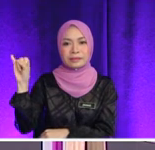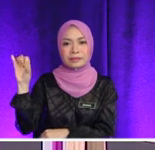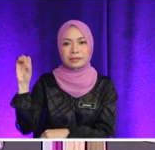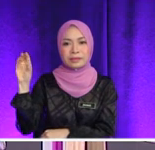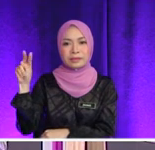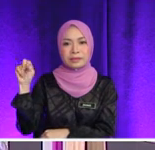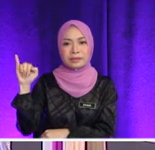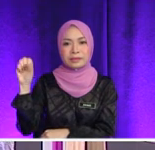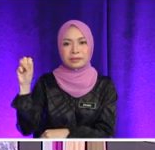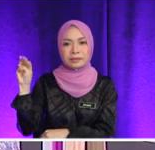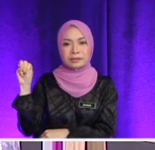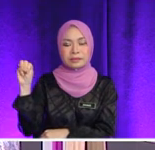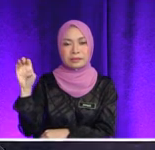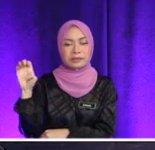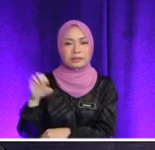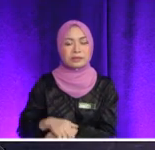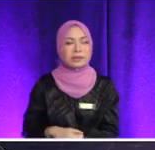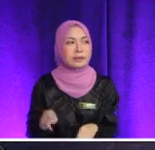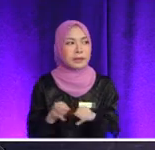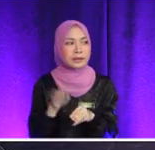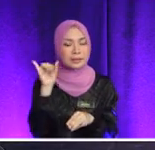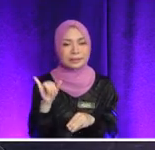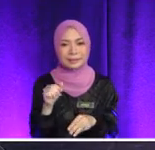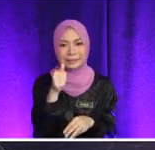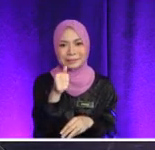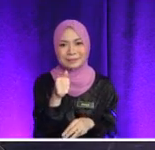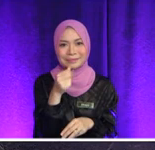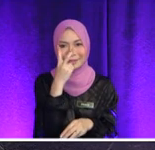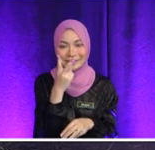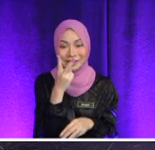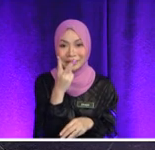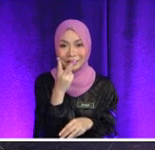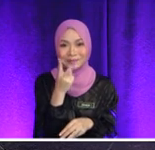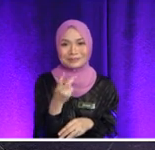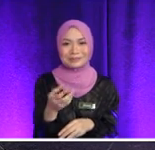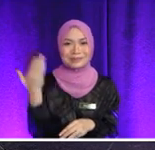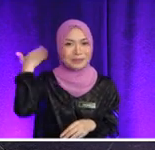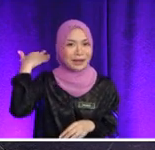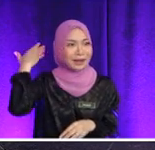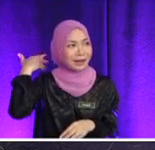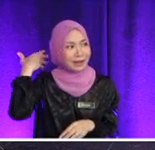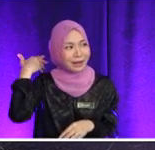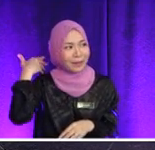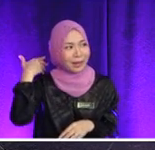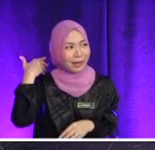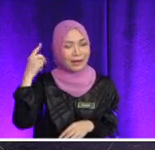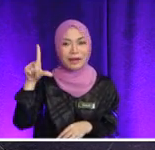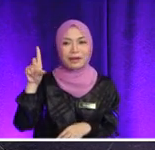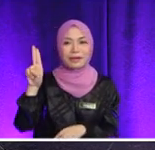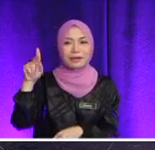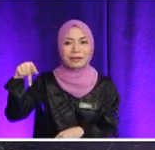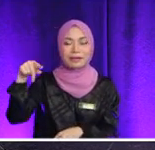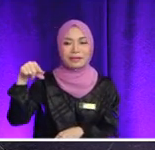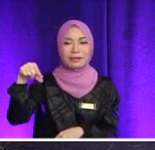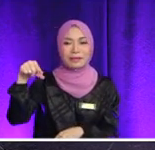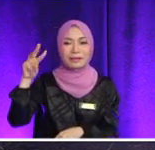karya di sebelah Lukman itu sendiri oke kalau kita boleh lihat sebenarnya itu adalah karya